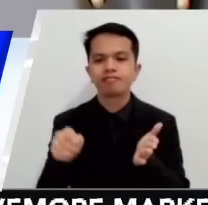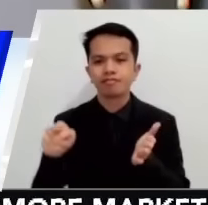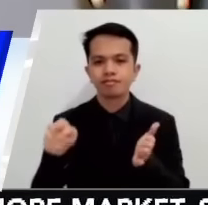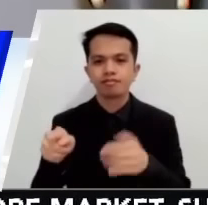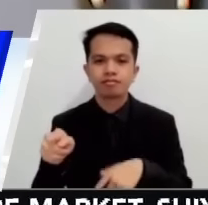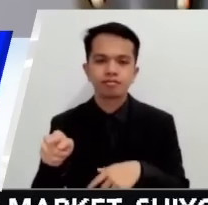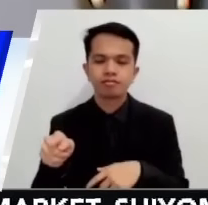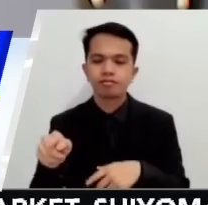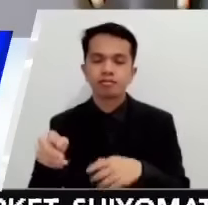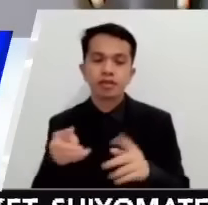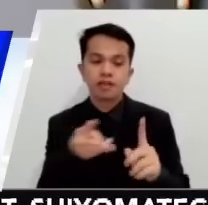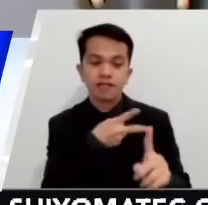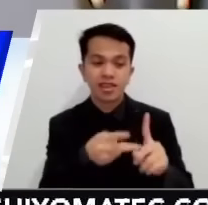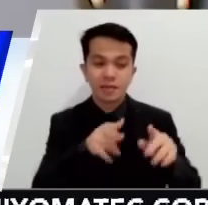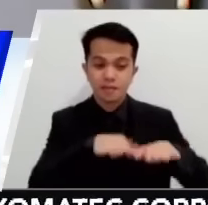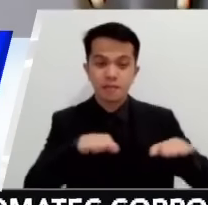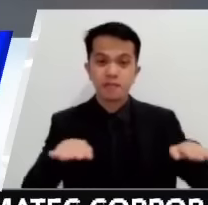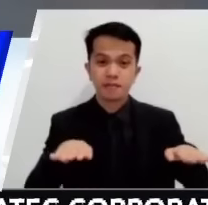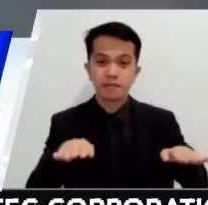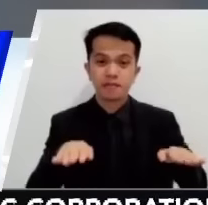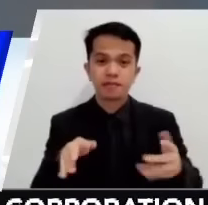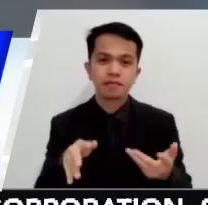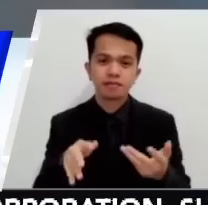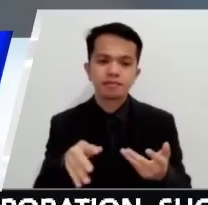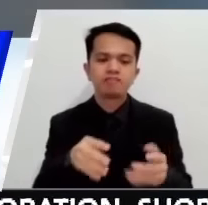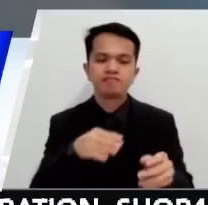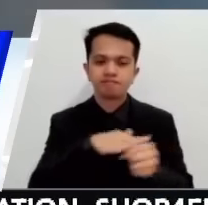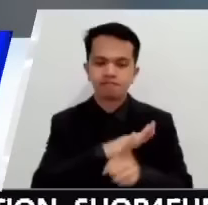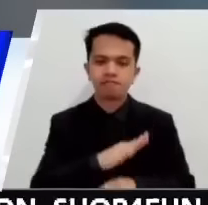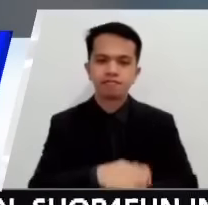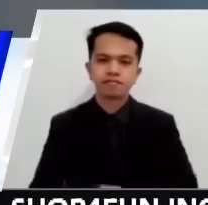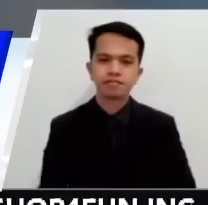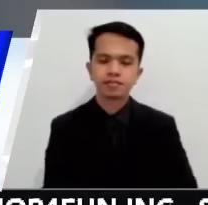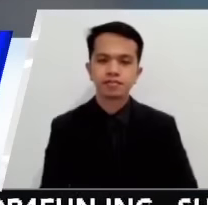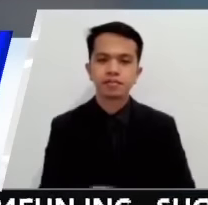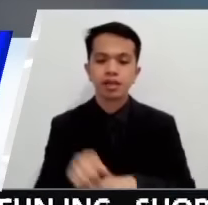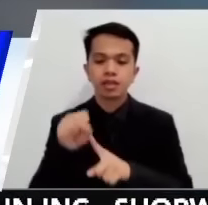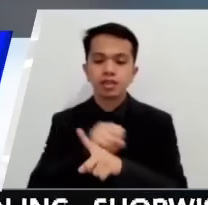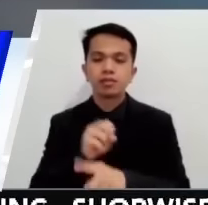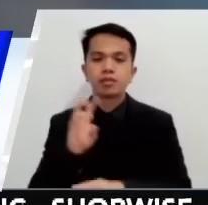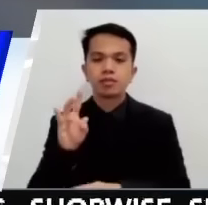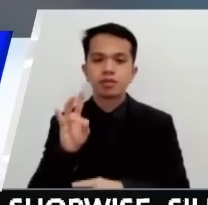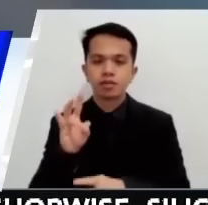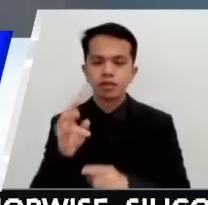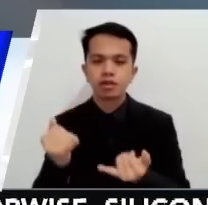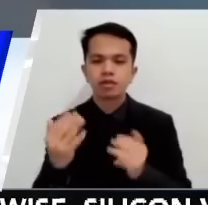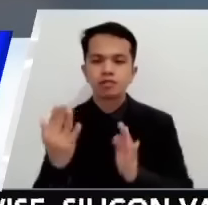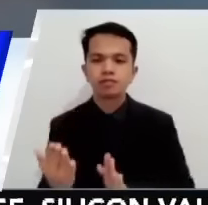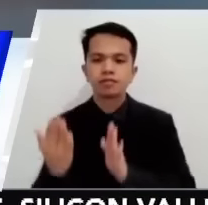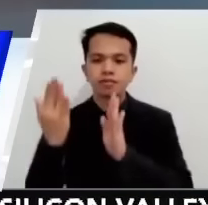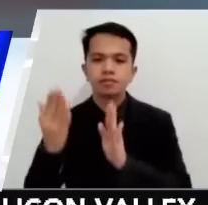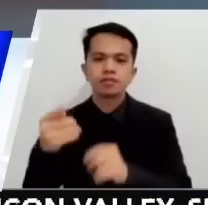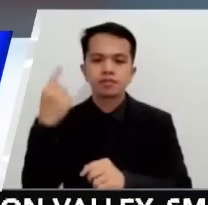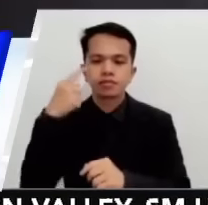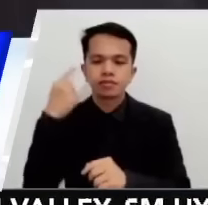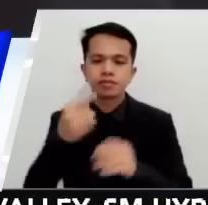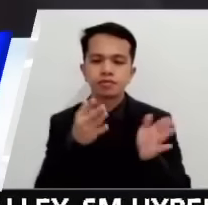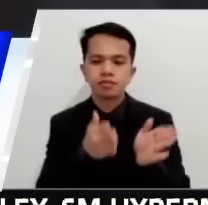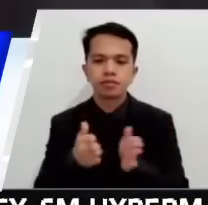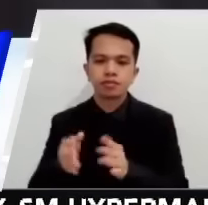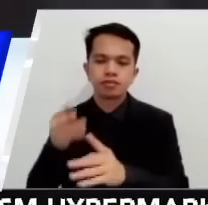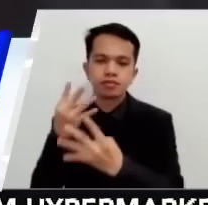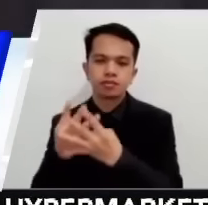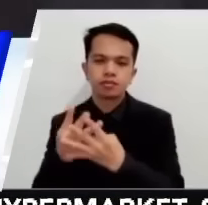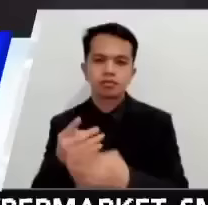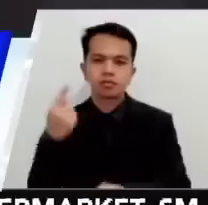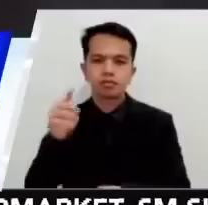ay naghahasa. September 17 nang inilabas ng korte ang arrest warrant laban sa akusado. Ayon